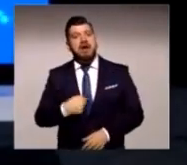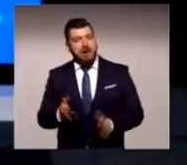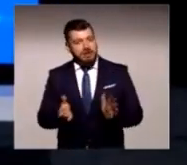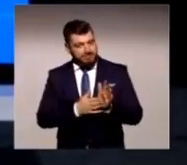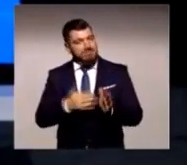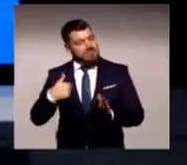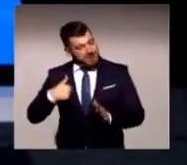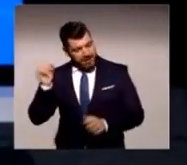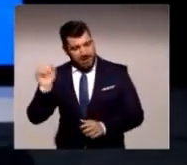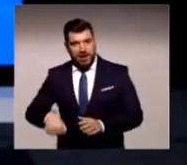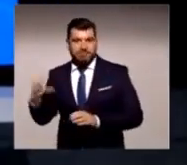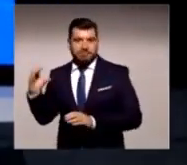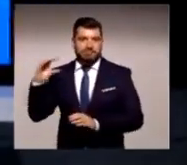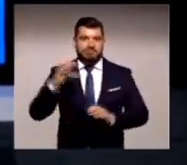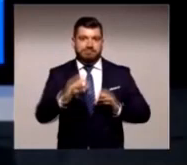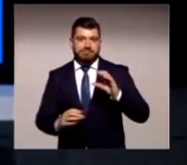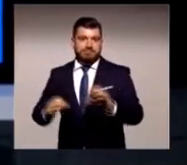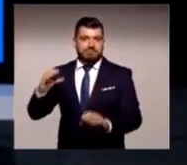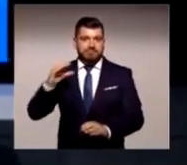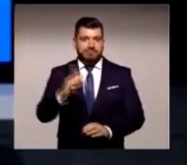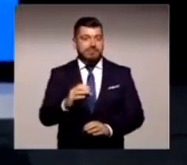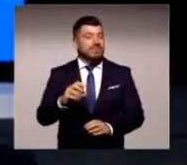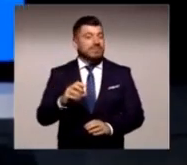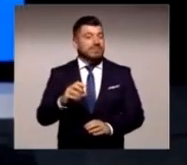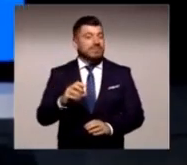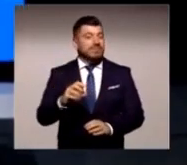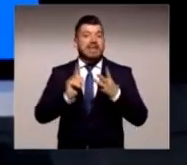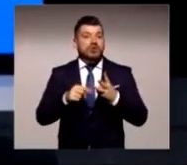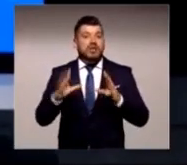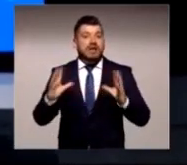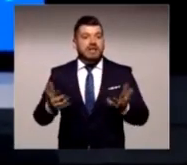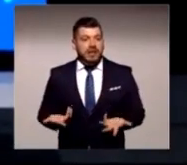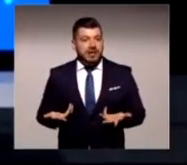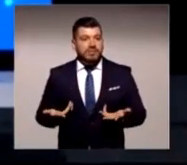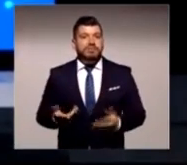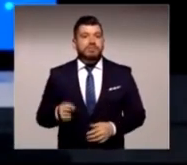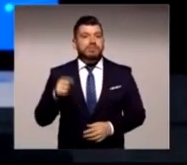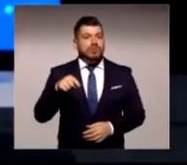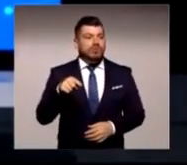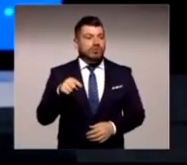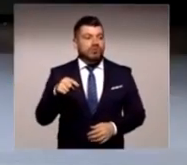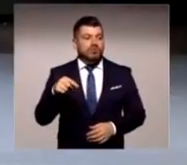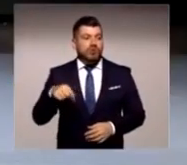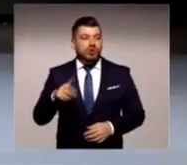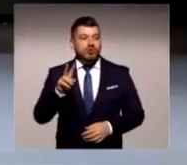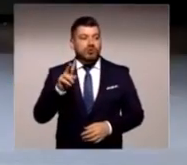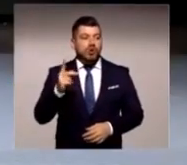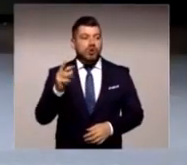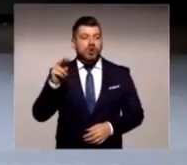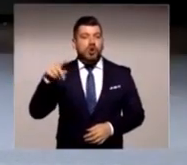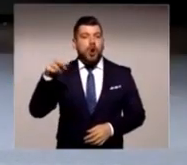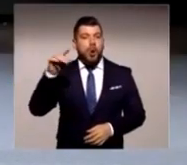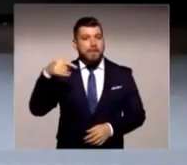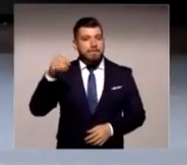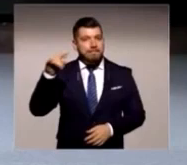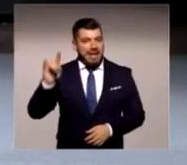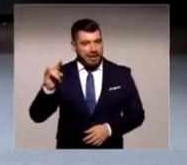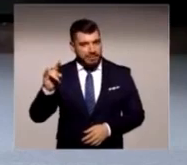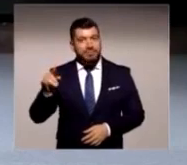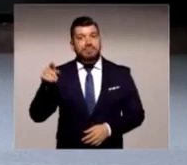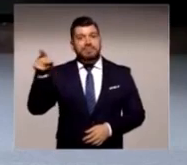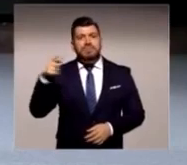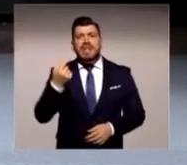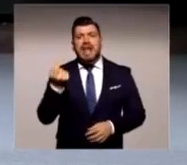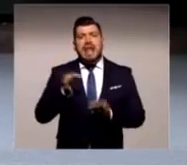την έρευνα και την τεχνολογία ως ένα αποπέδι. Η τρίτη μας κίνηση ήταν το Χροπή, το κέντρο καινοτομίας, κύριε Πρόεδρε, στην Αθήνα, λίγα μέτρα από εδώ. Όπου